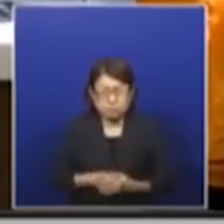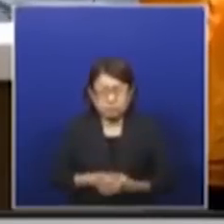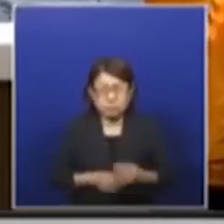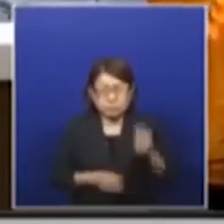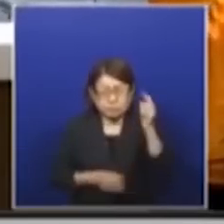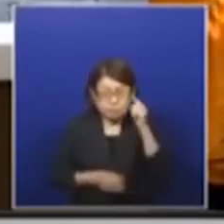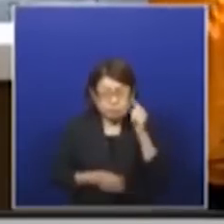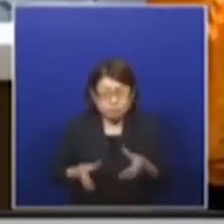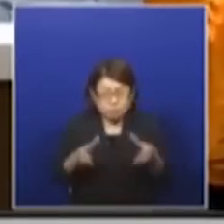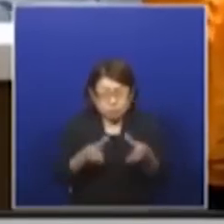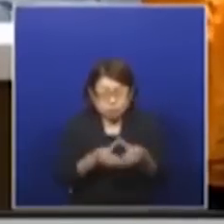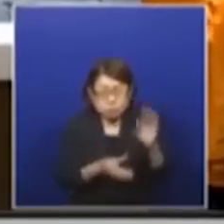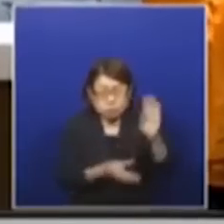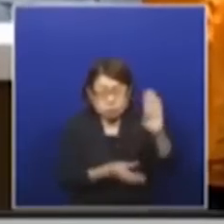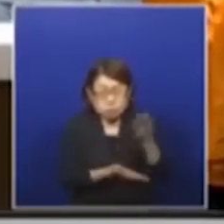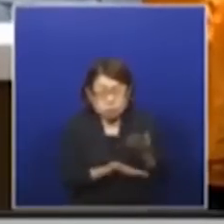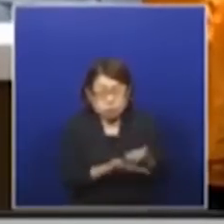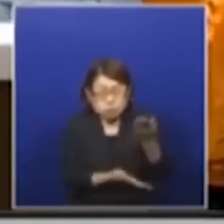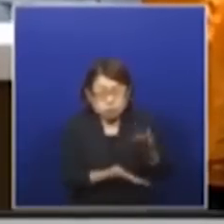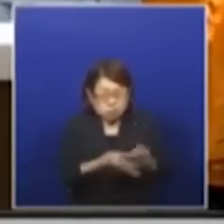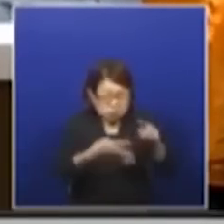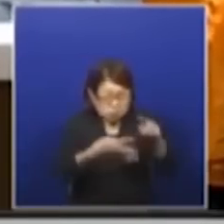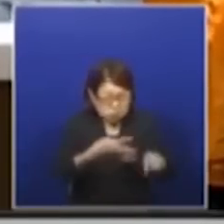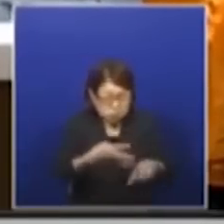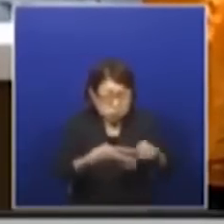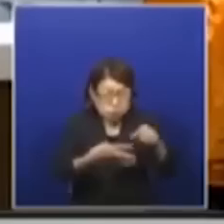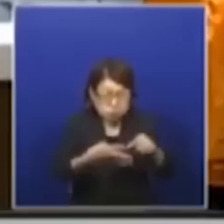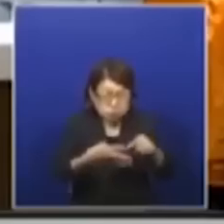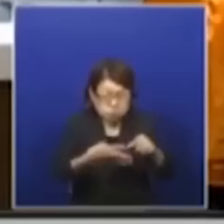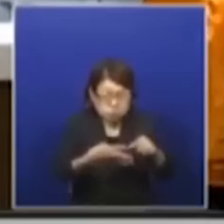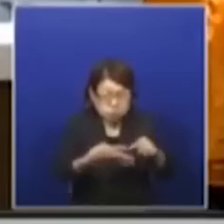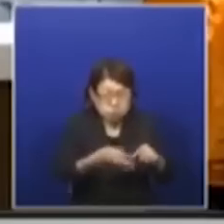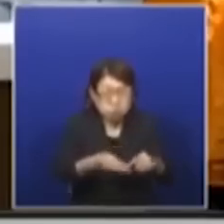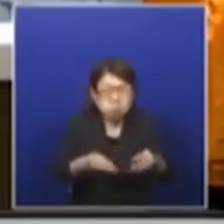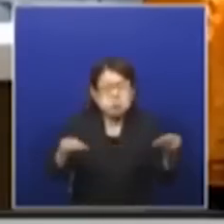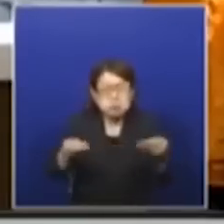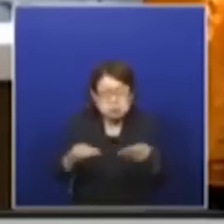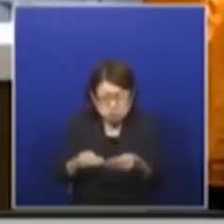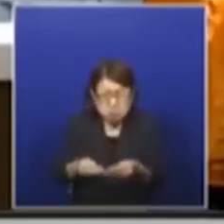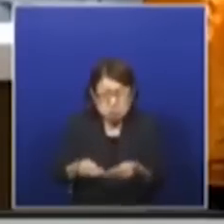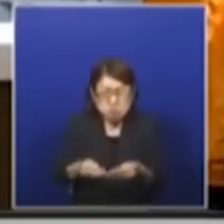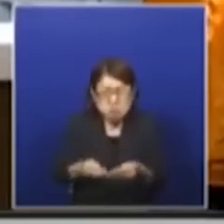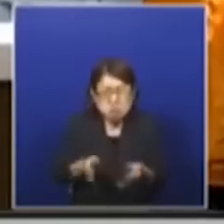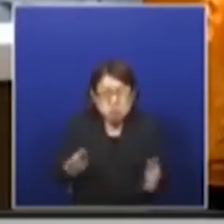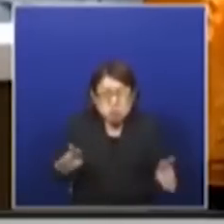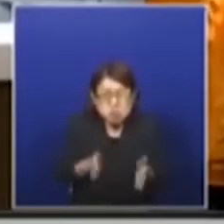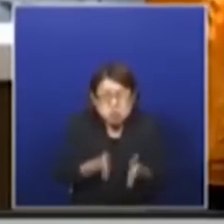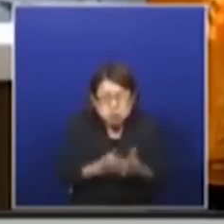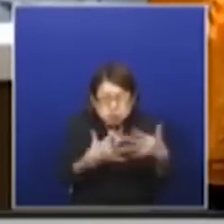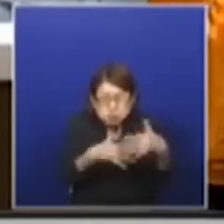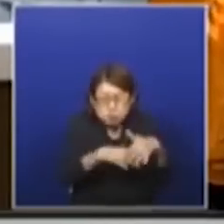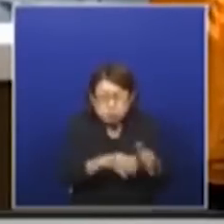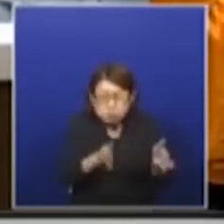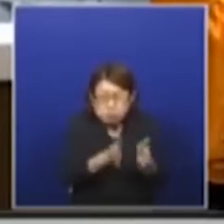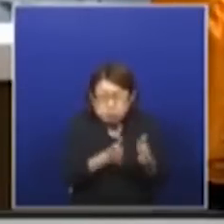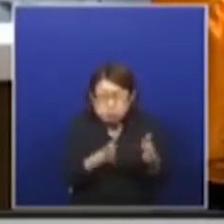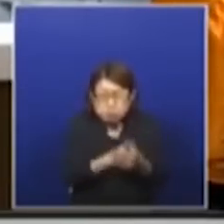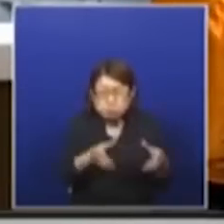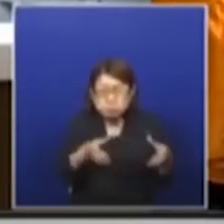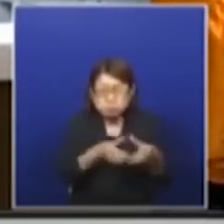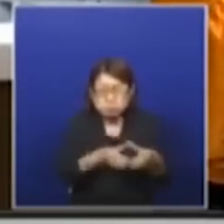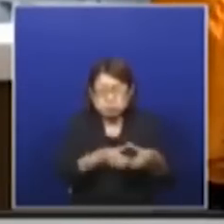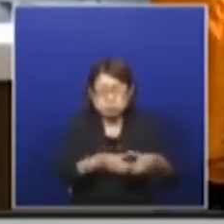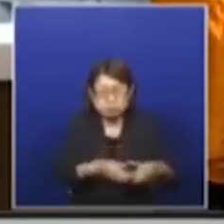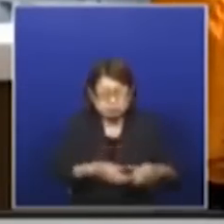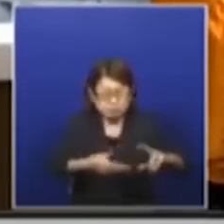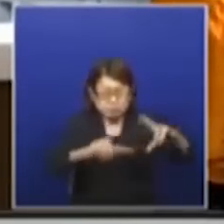ลุ่มทุนใหญ่เหล่านี้มีส่วนร่วมในเครือข่ายประชารัฐมีความใกล้ชิดกับรัฐบาลเผด็จการทหารอย่างแน่นแฟ้นเล